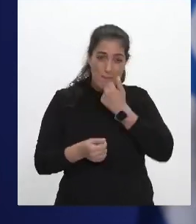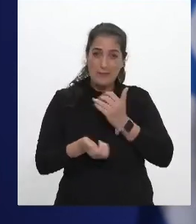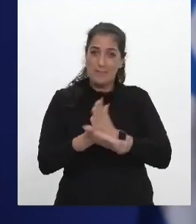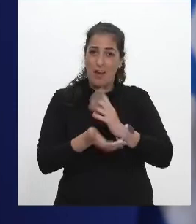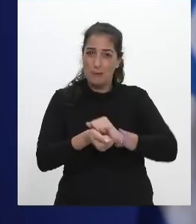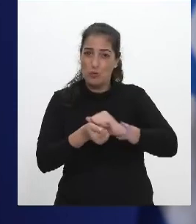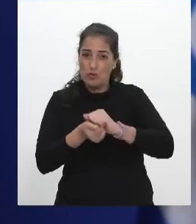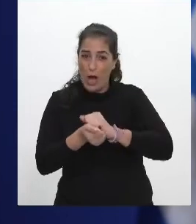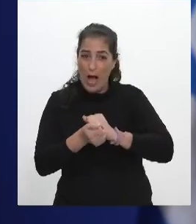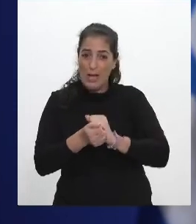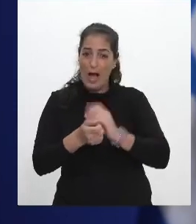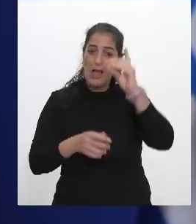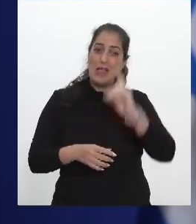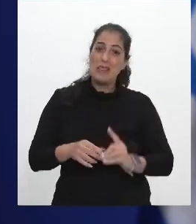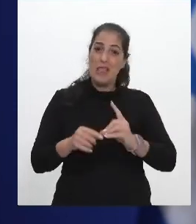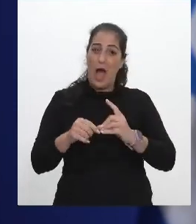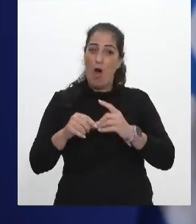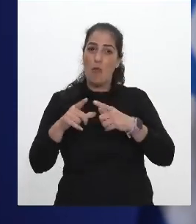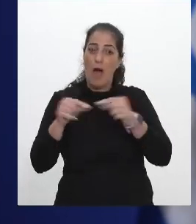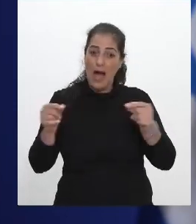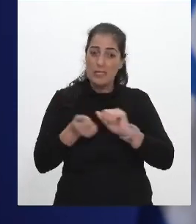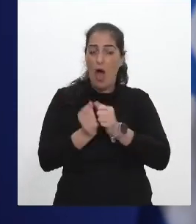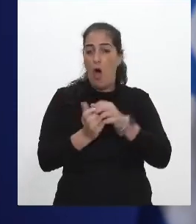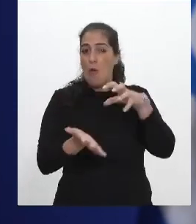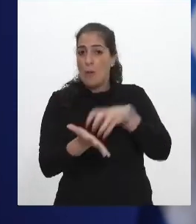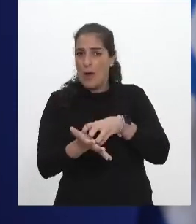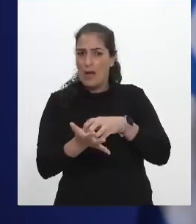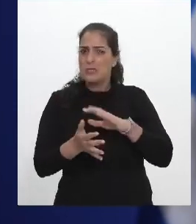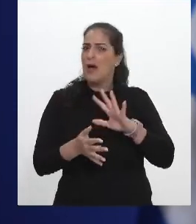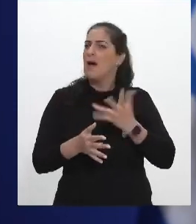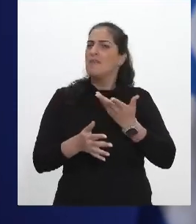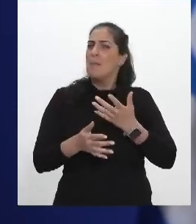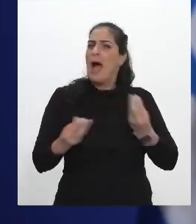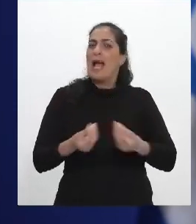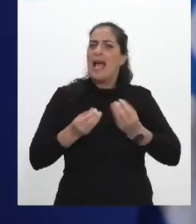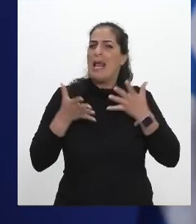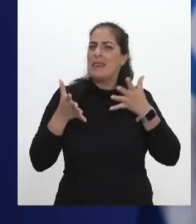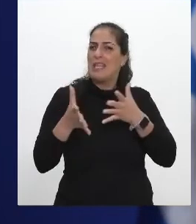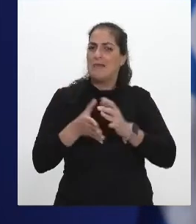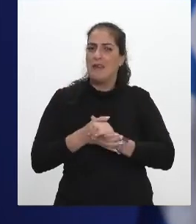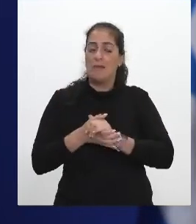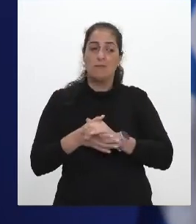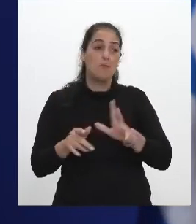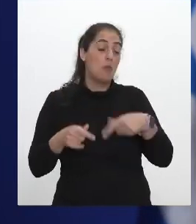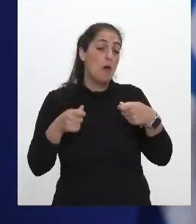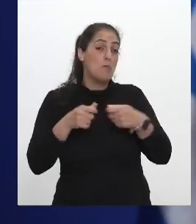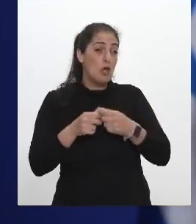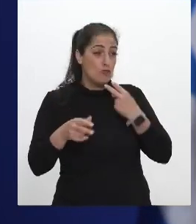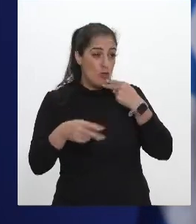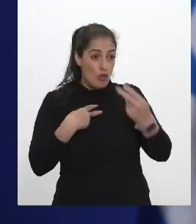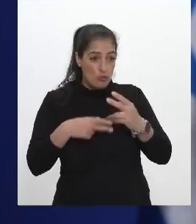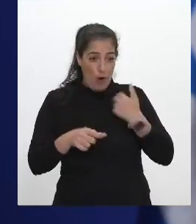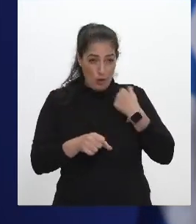הרצועה ובמרכזה ואם אתה יכול להגיד מה היקף הקנייה אולי של המחבלים באזורים האלה לגבי התשובה אם אנחנו פועלים בתוך המנהרות